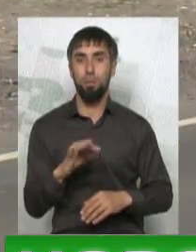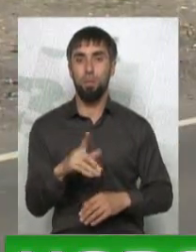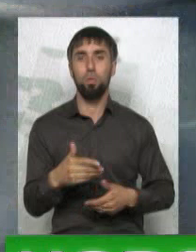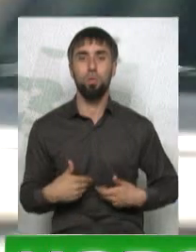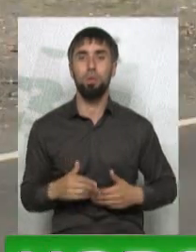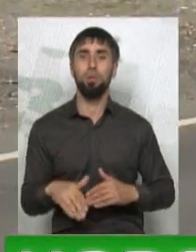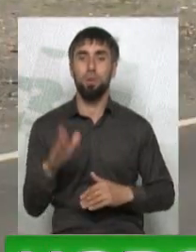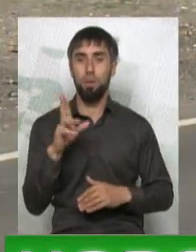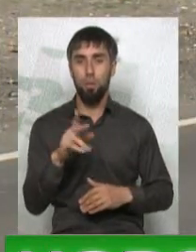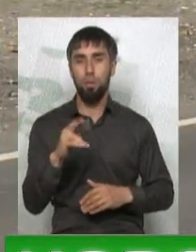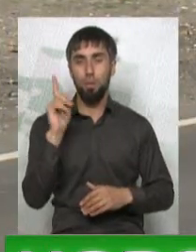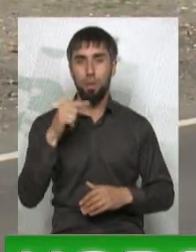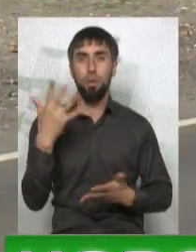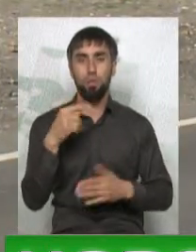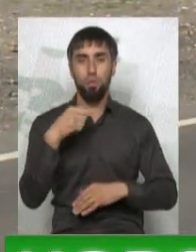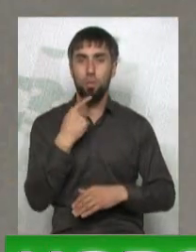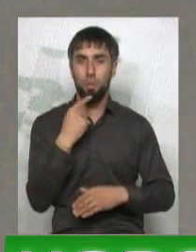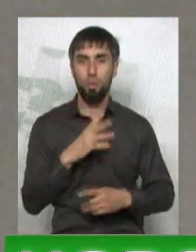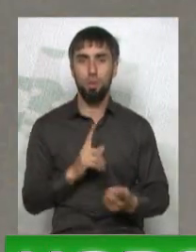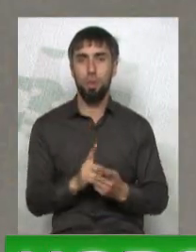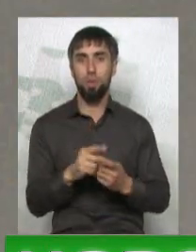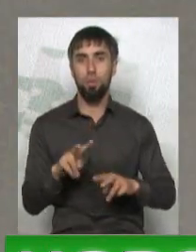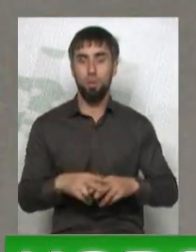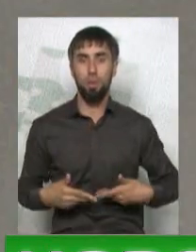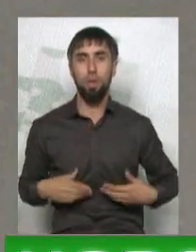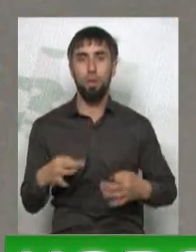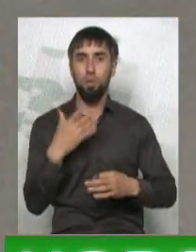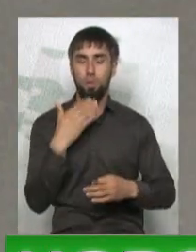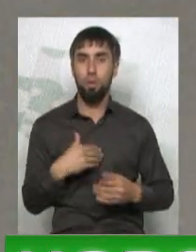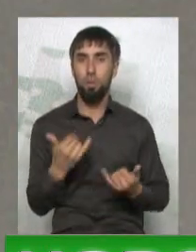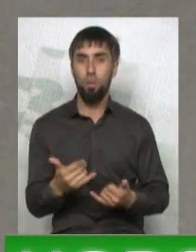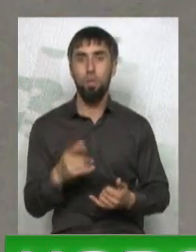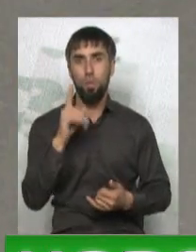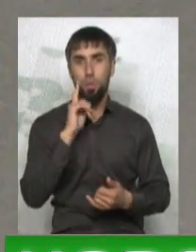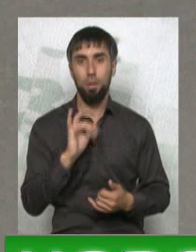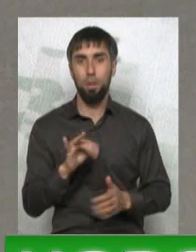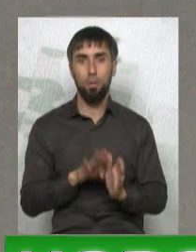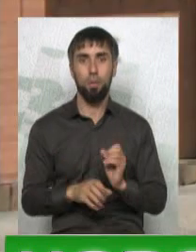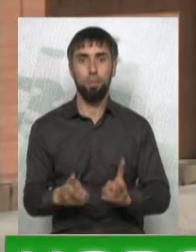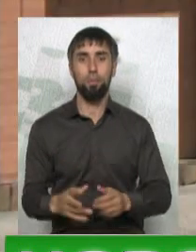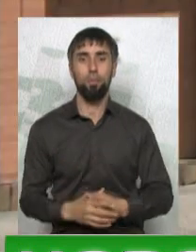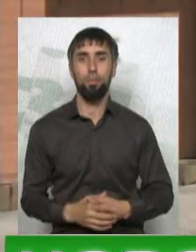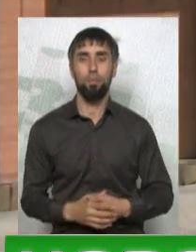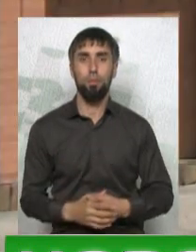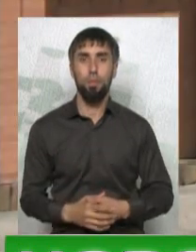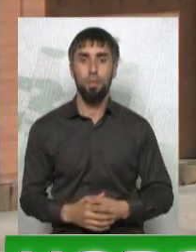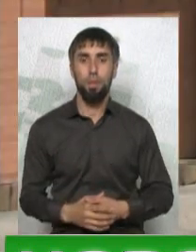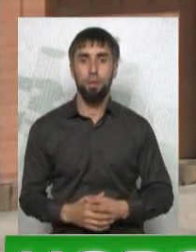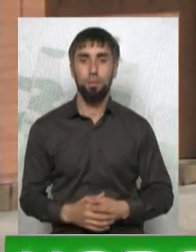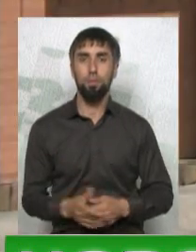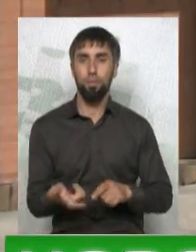другой, знает, с какими трудностями сталкивались местные жители и автолюбители. Теперь удобно и безопасно.